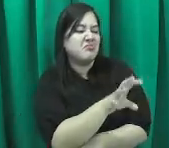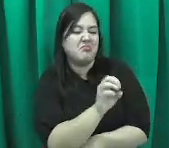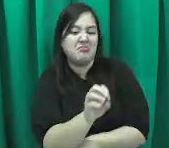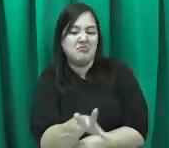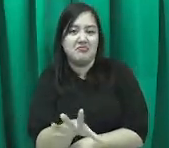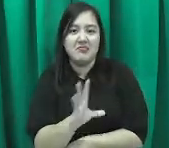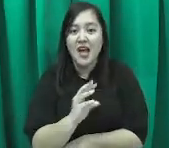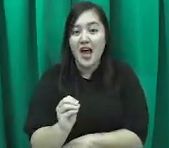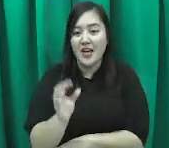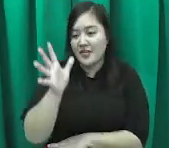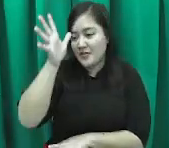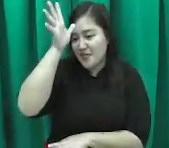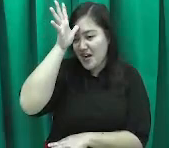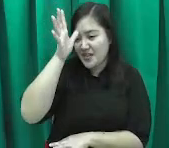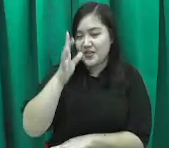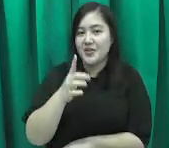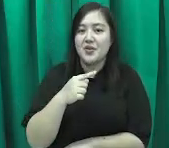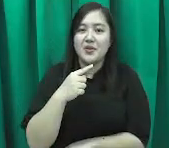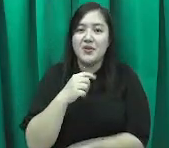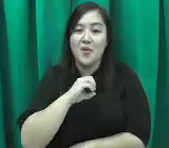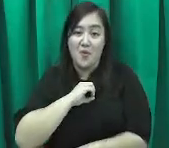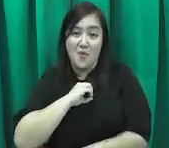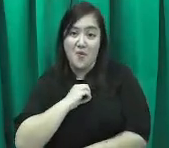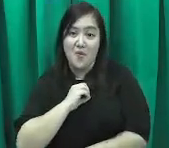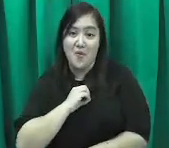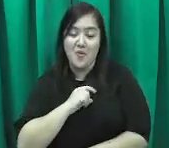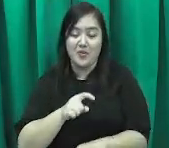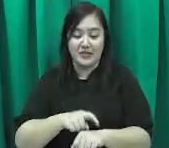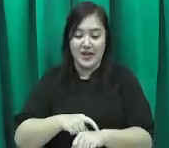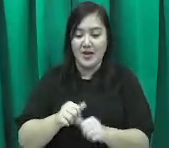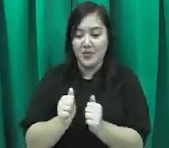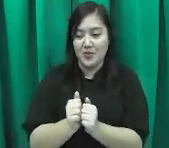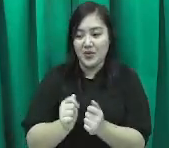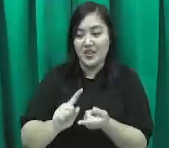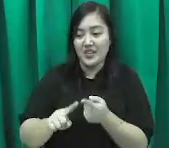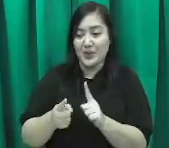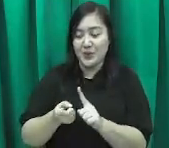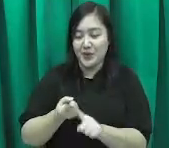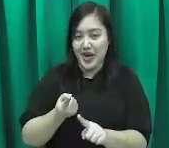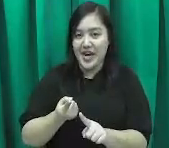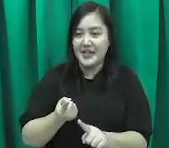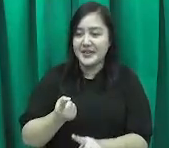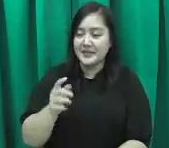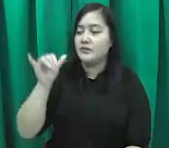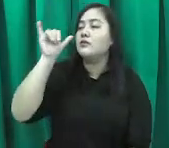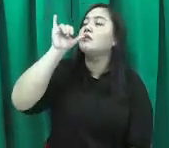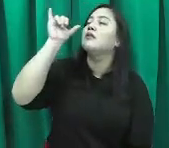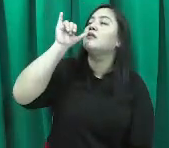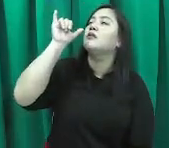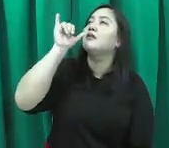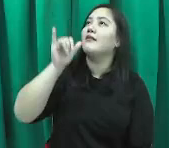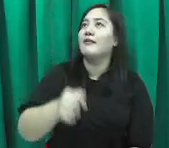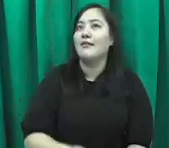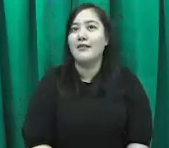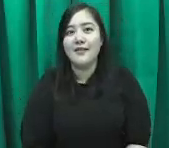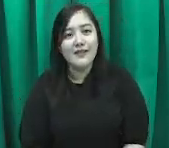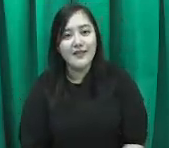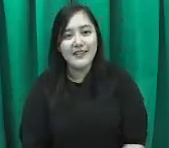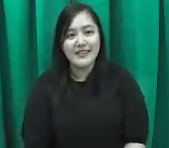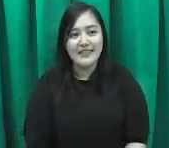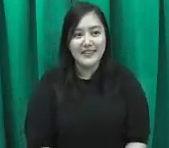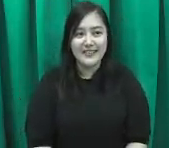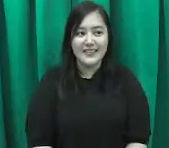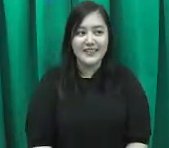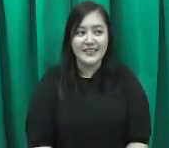lalaki, siyempre, doon sa barkada. Pagkakataon mo rin. Yeah. Kaya, pero may